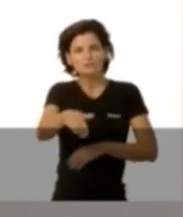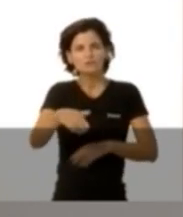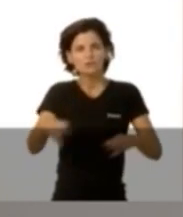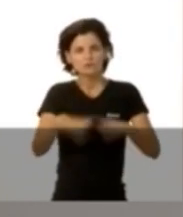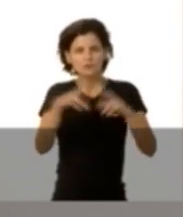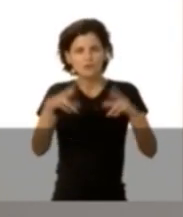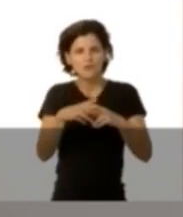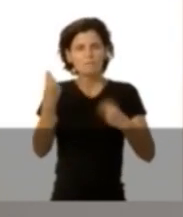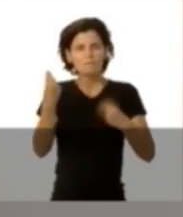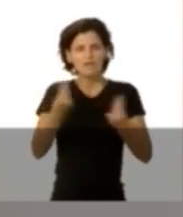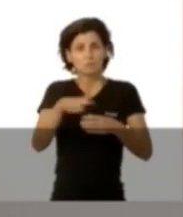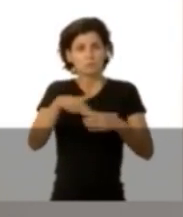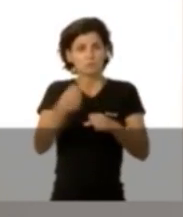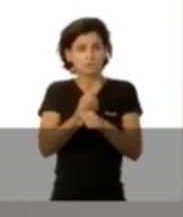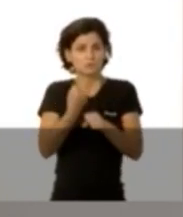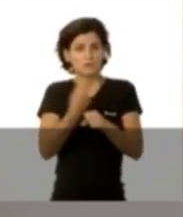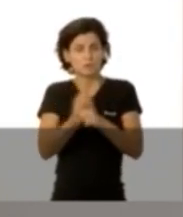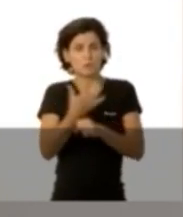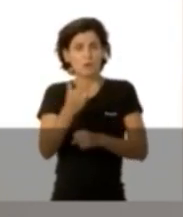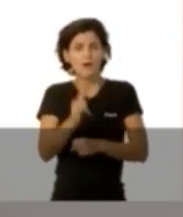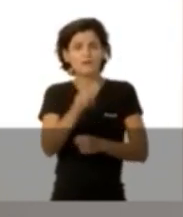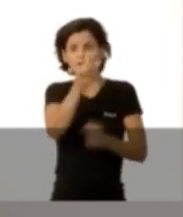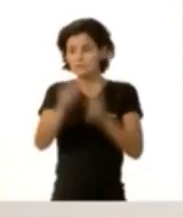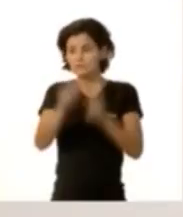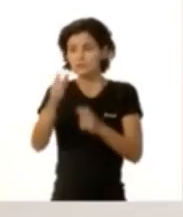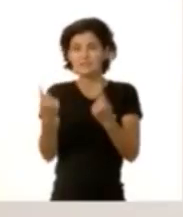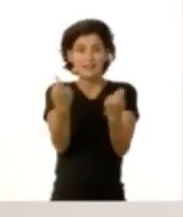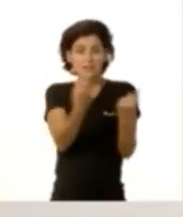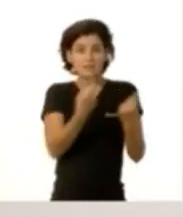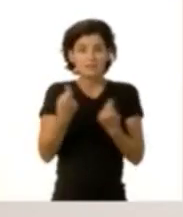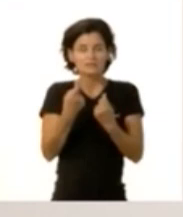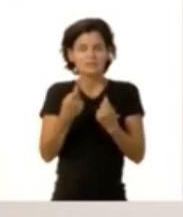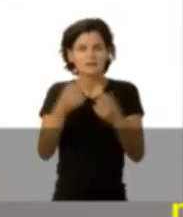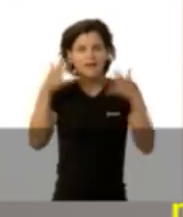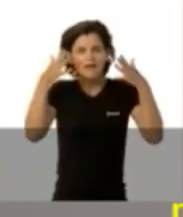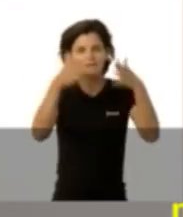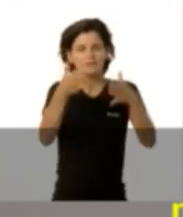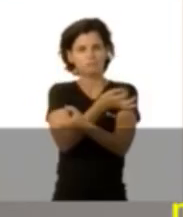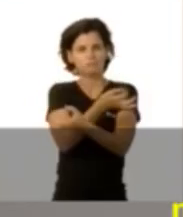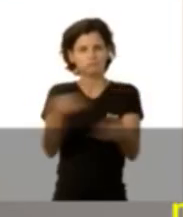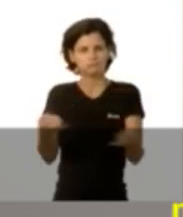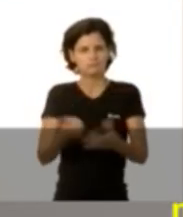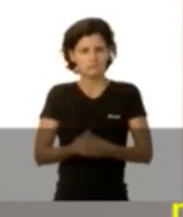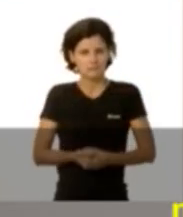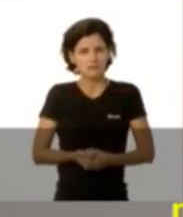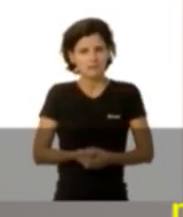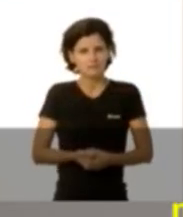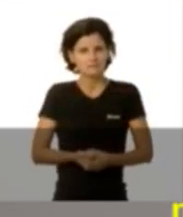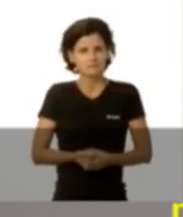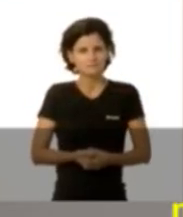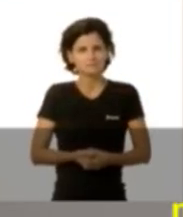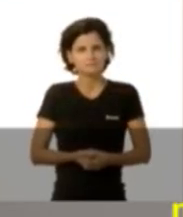treballaran persones i, a més, tindrem ateses a les persones que ho necessiten. No és el mateix